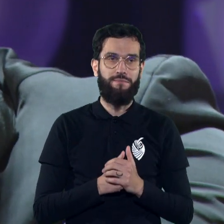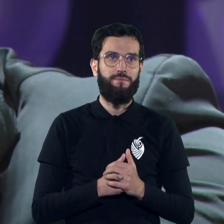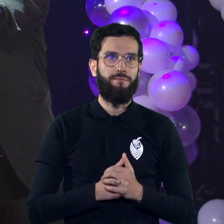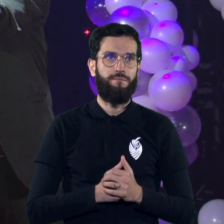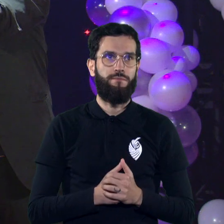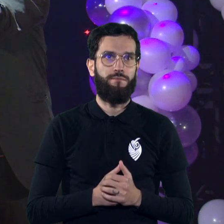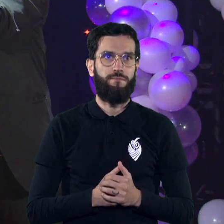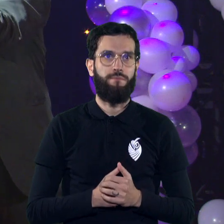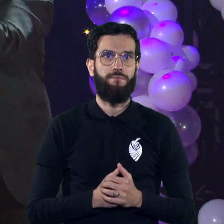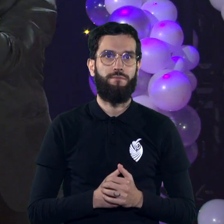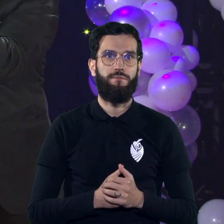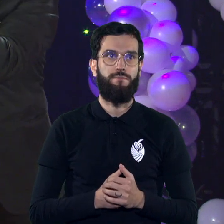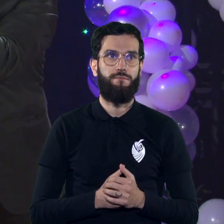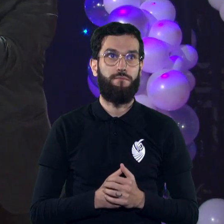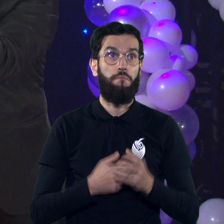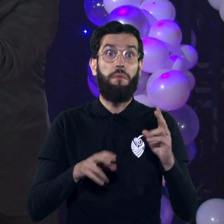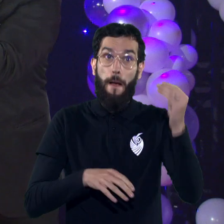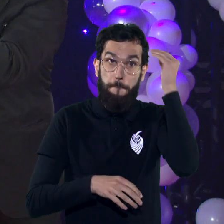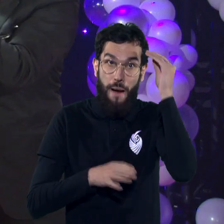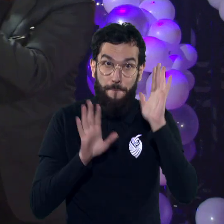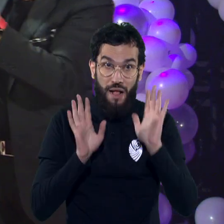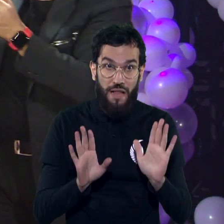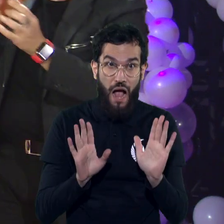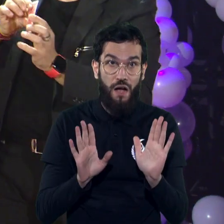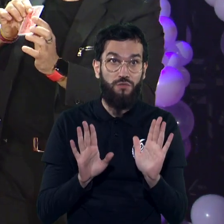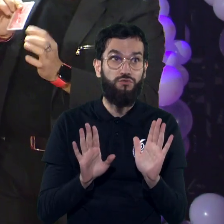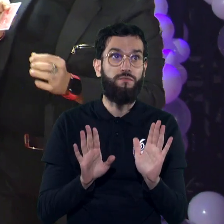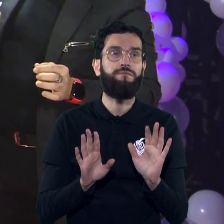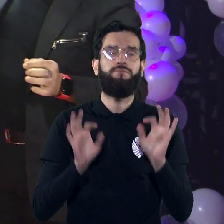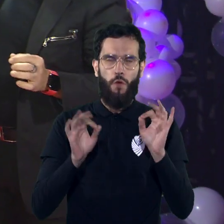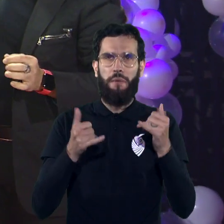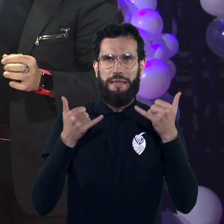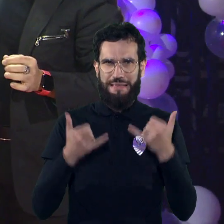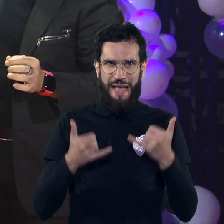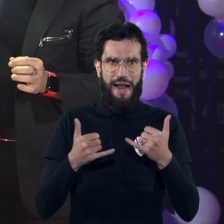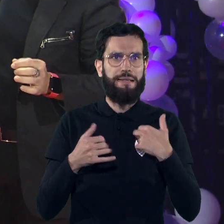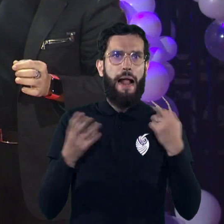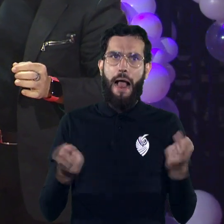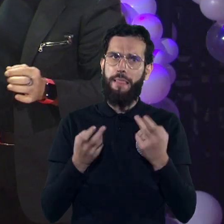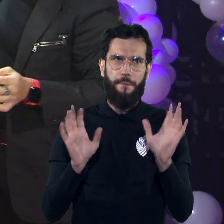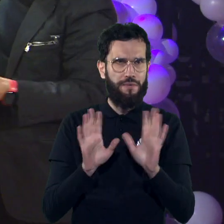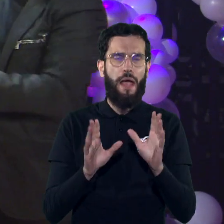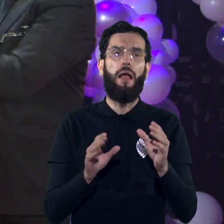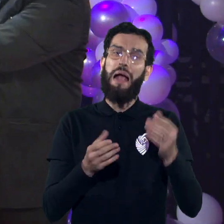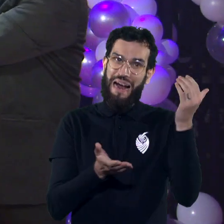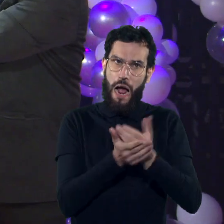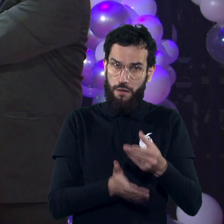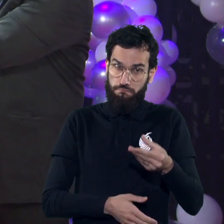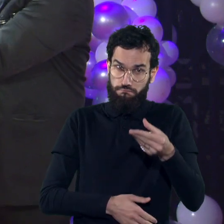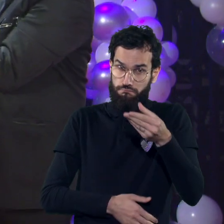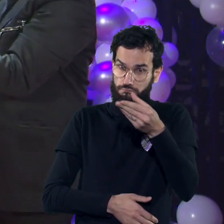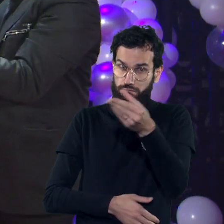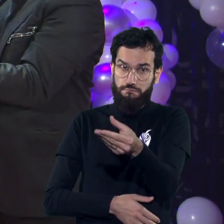Dobre. Dúfam, že vidíte. Pokiaľ máte zapamätané, tak. Vieš čo, nebudem tú kartu teraz hľadať, zober si všetky tie karty